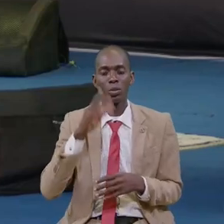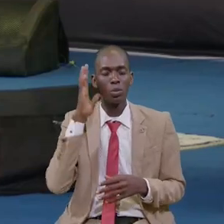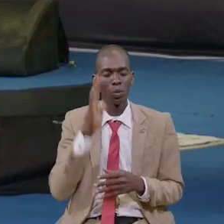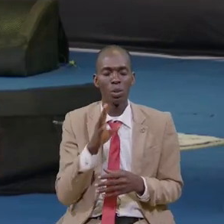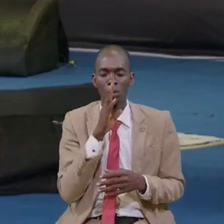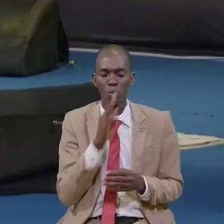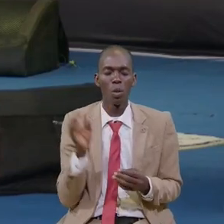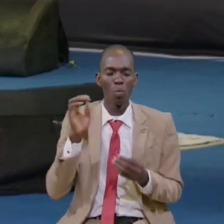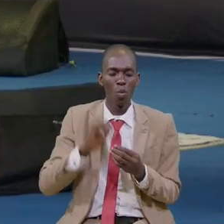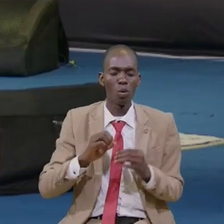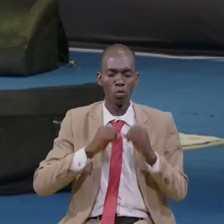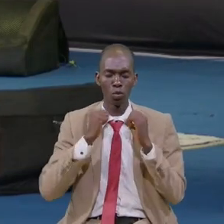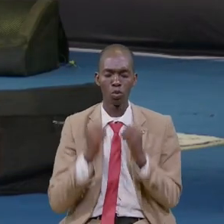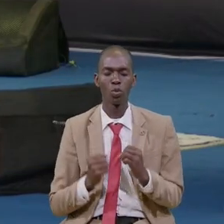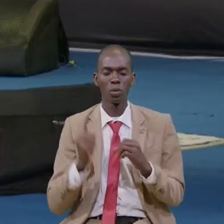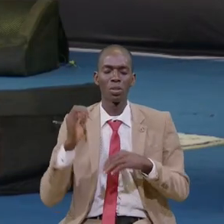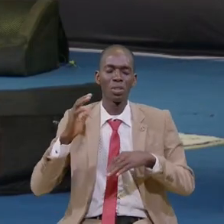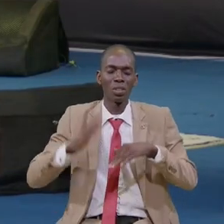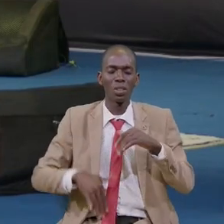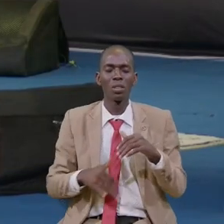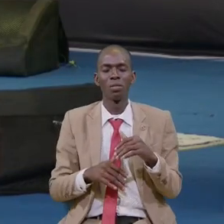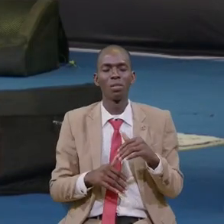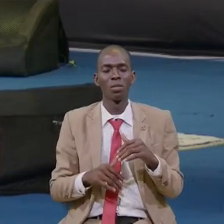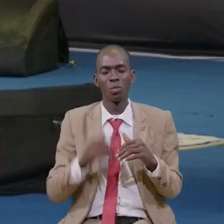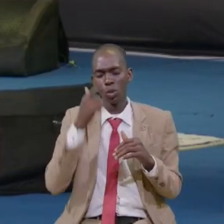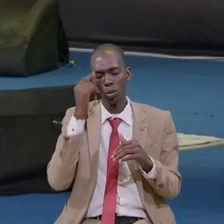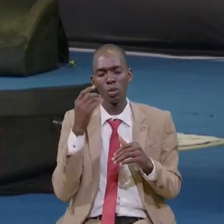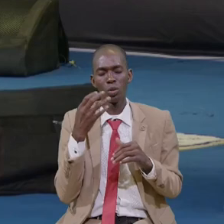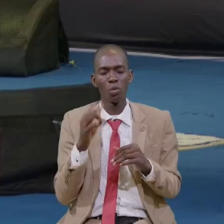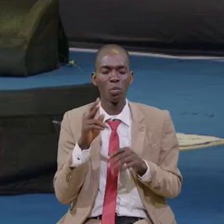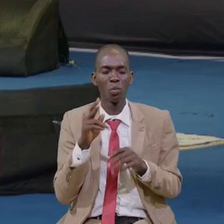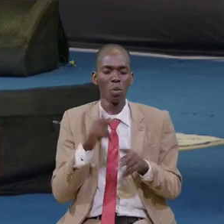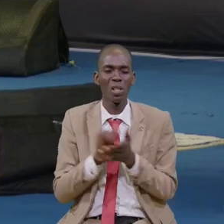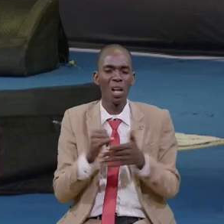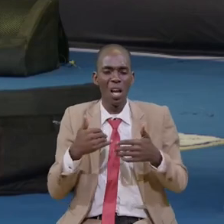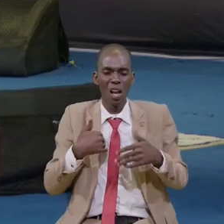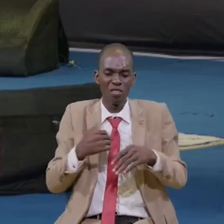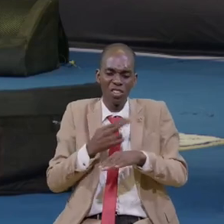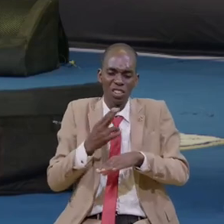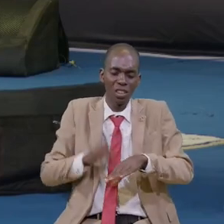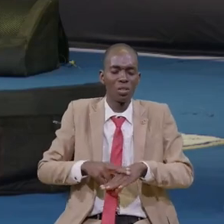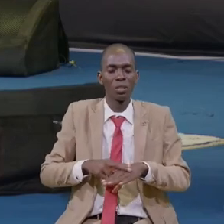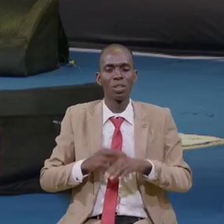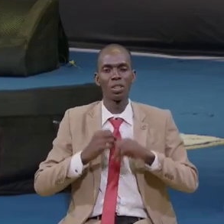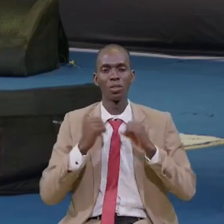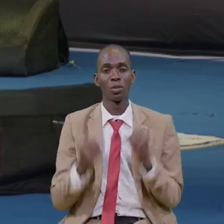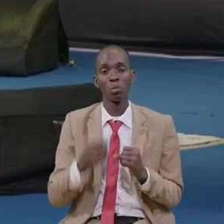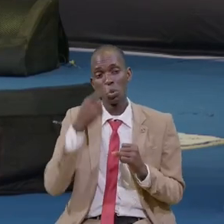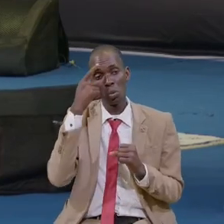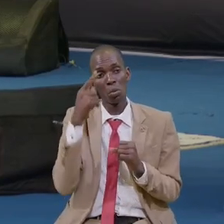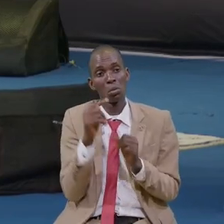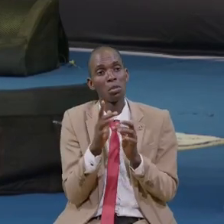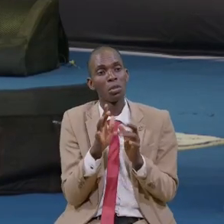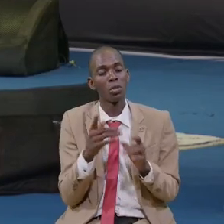jeunes qui ont la force naturelle. Parce que les adolescents se fatiguent et se